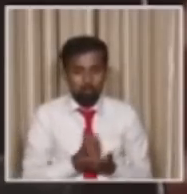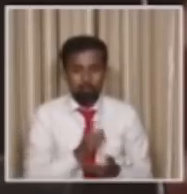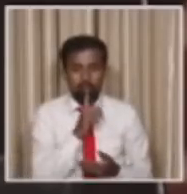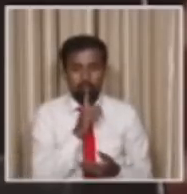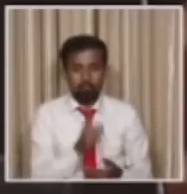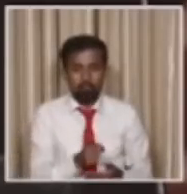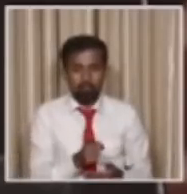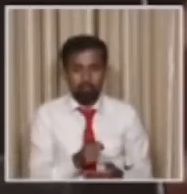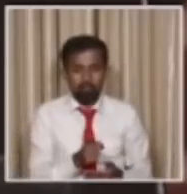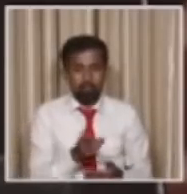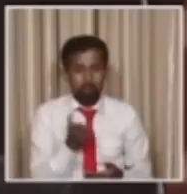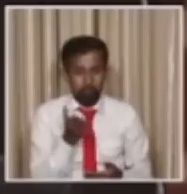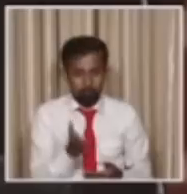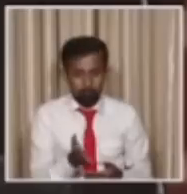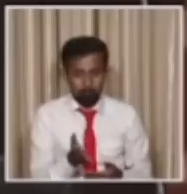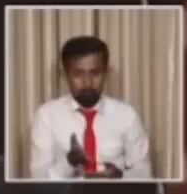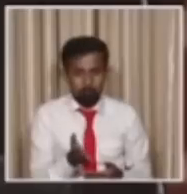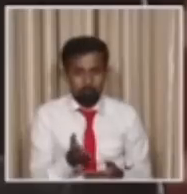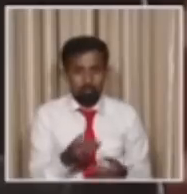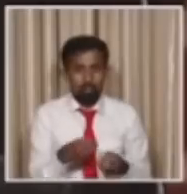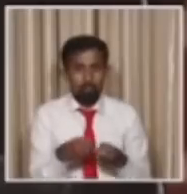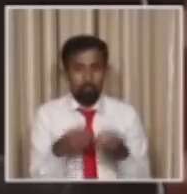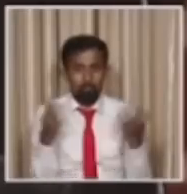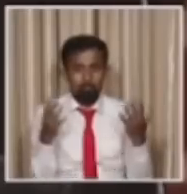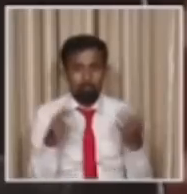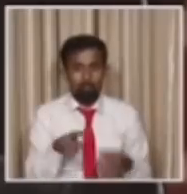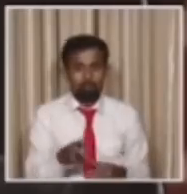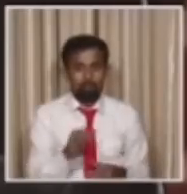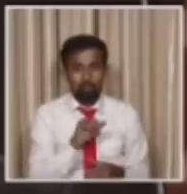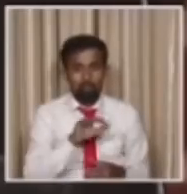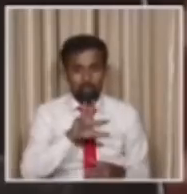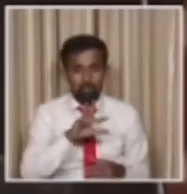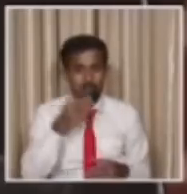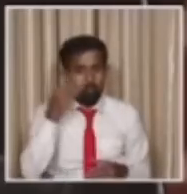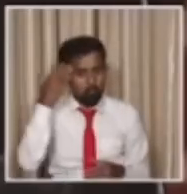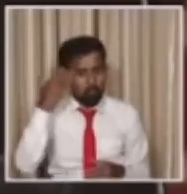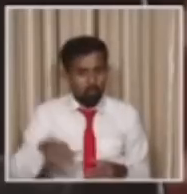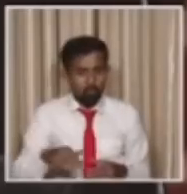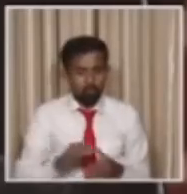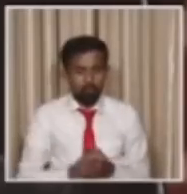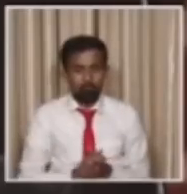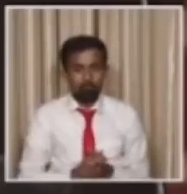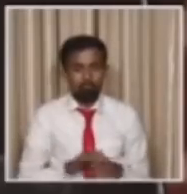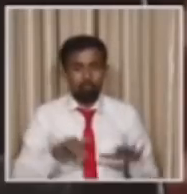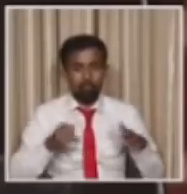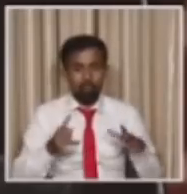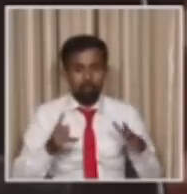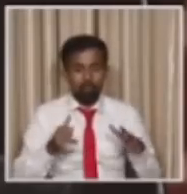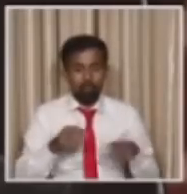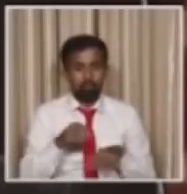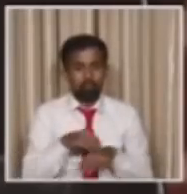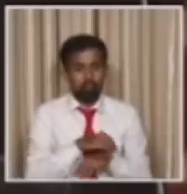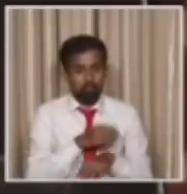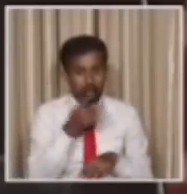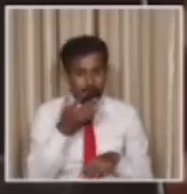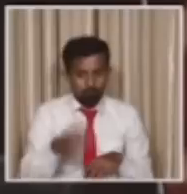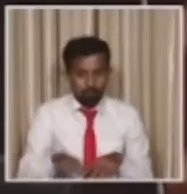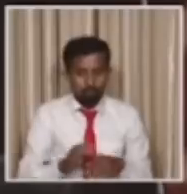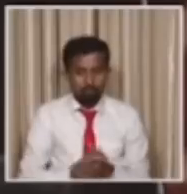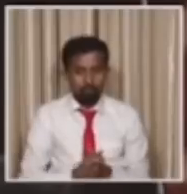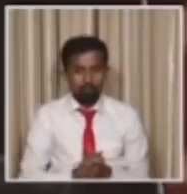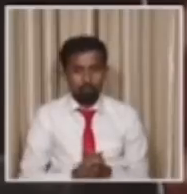කියන්නේ මේ ප්‍රහාරයේ 269 දෙනෙක් මැරුණා. 600ක් පමණ තුවාල වුණා.